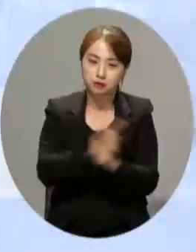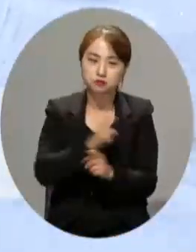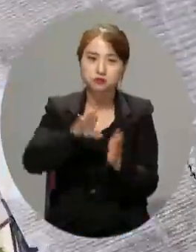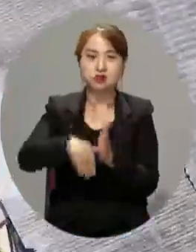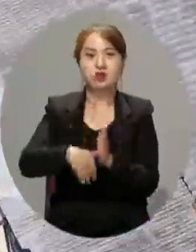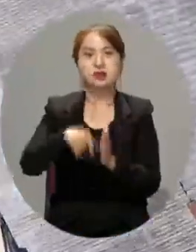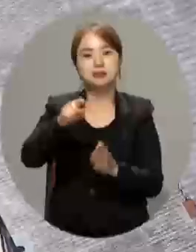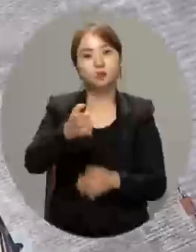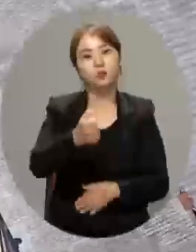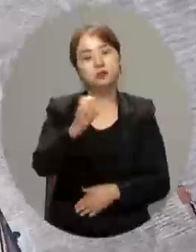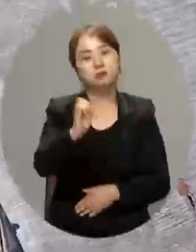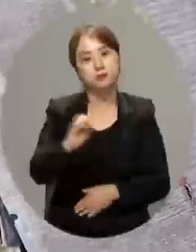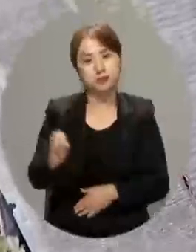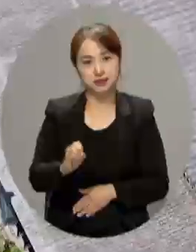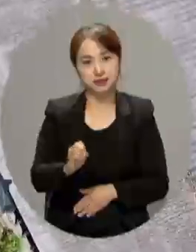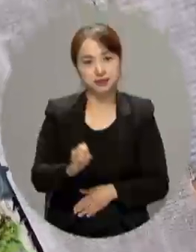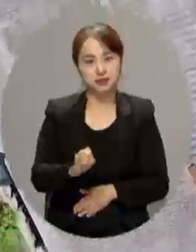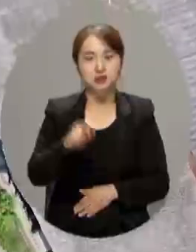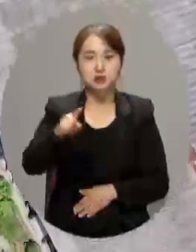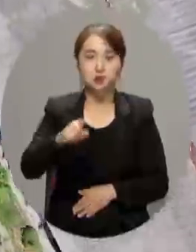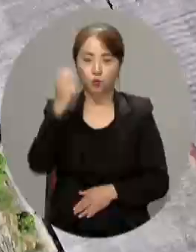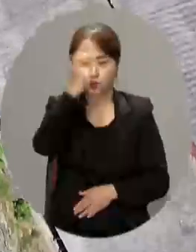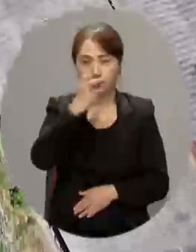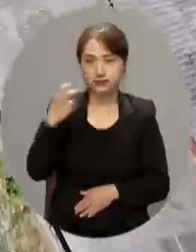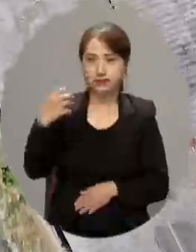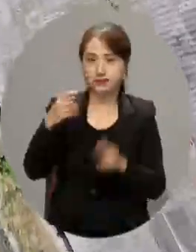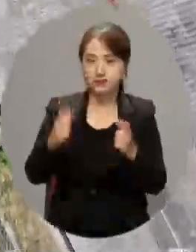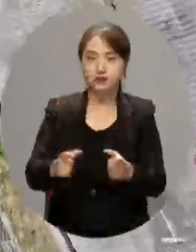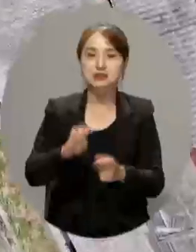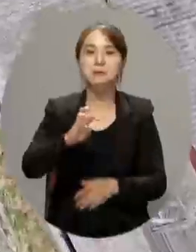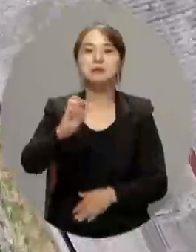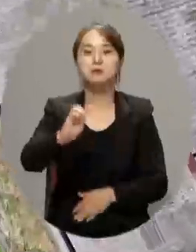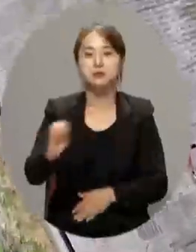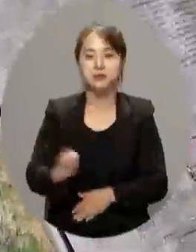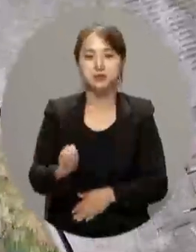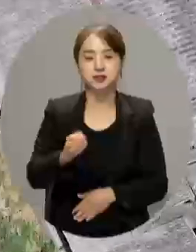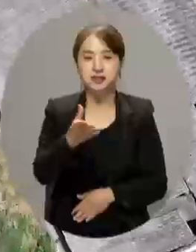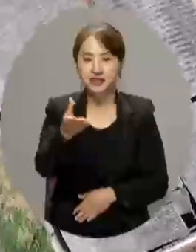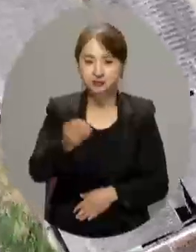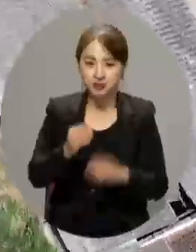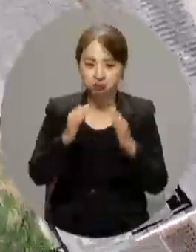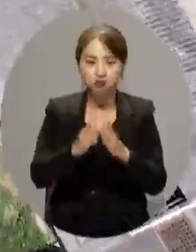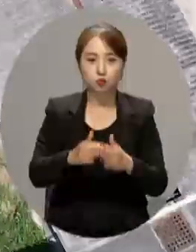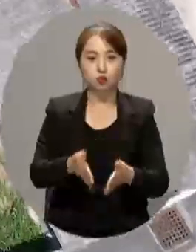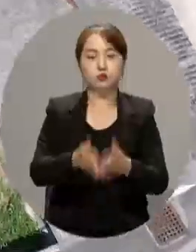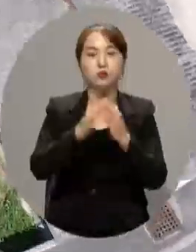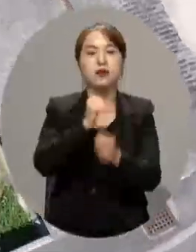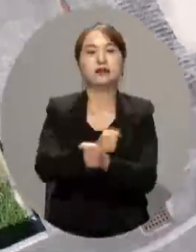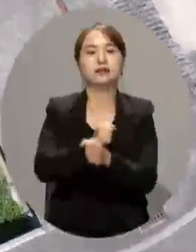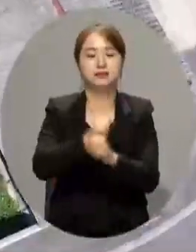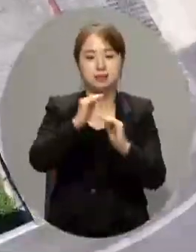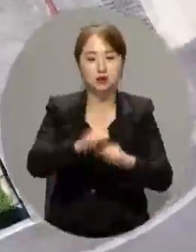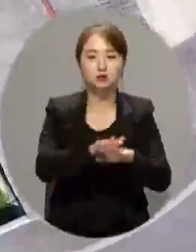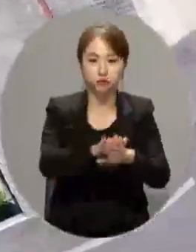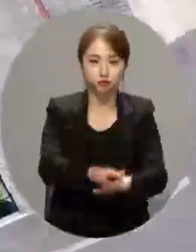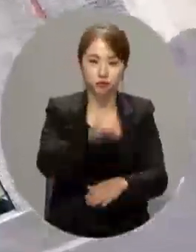차이의 50%까지, 관리 지역의 경우 30%까지 임대주택으로 건설하도록 하는 내용을 담고 있습니다.